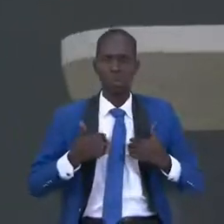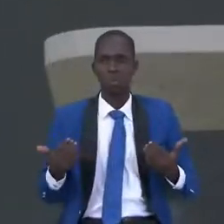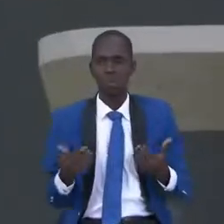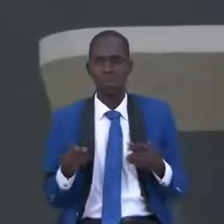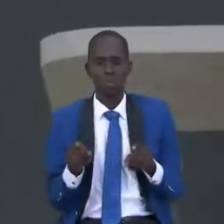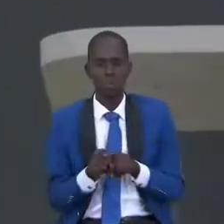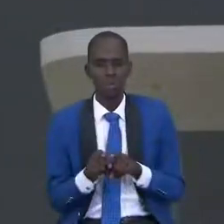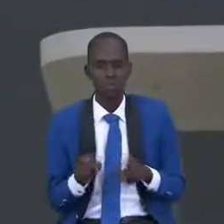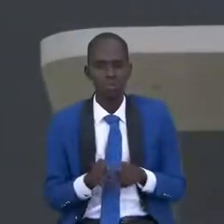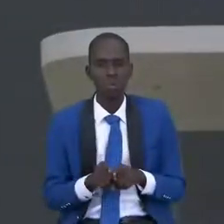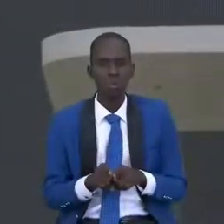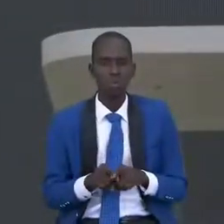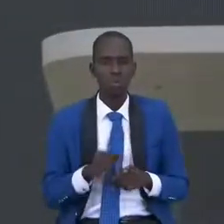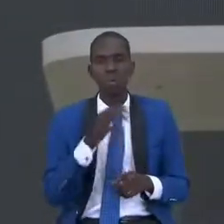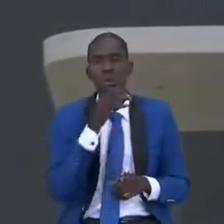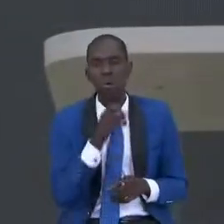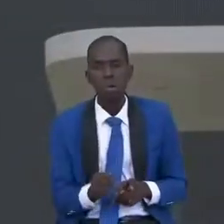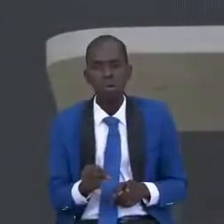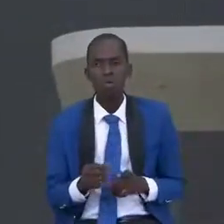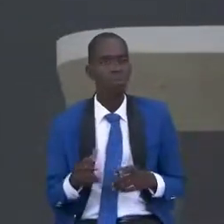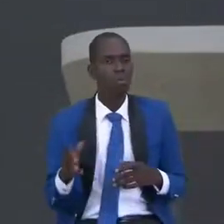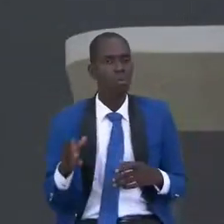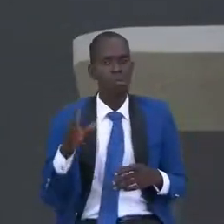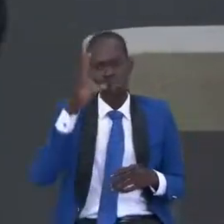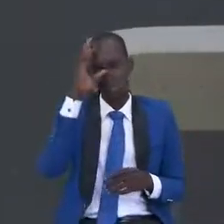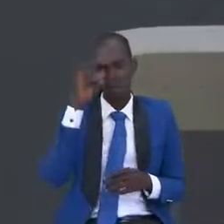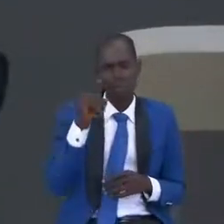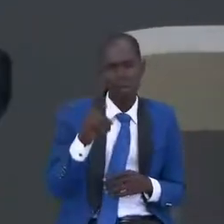ton genre aussi ne considère pas homme ou femme.